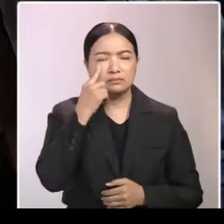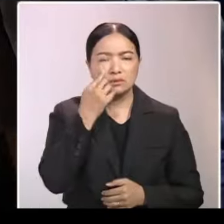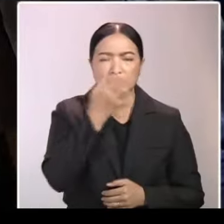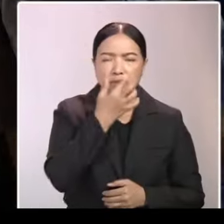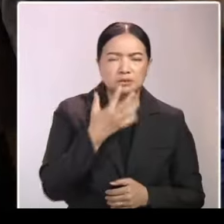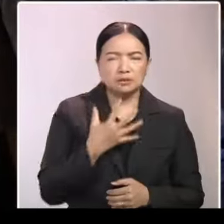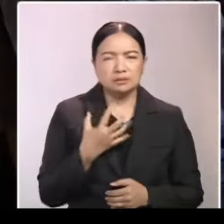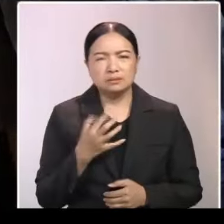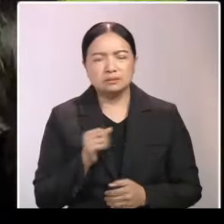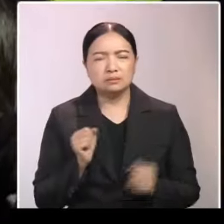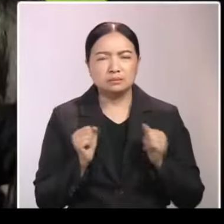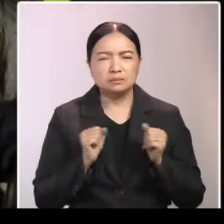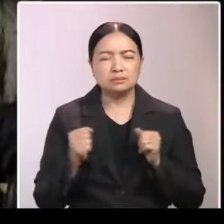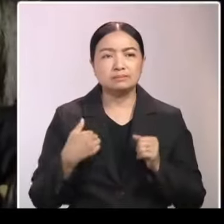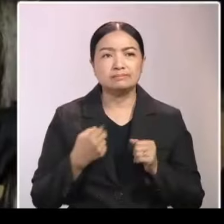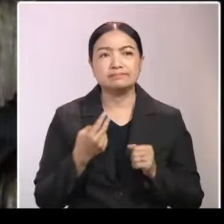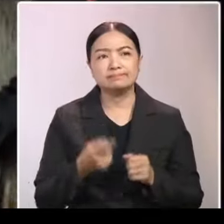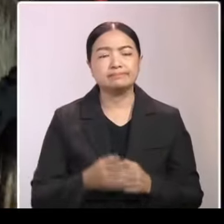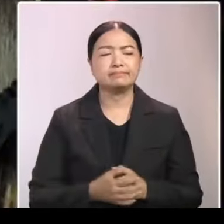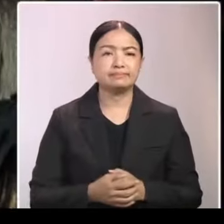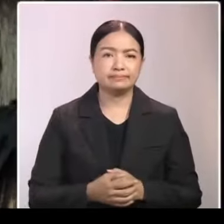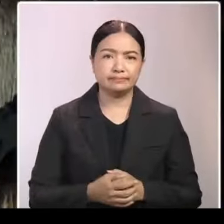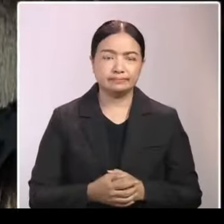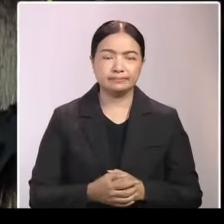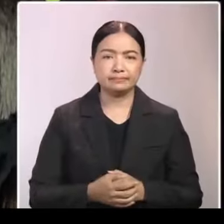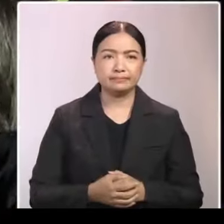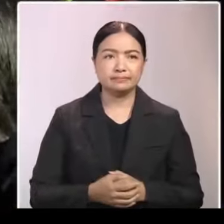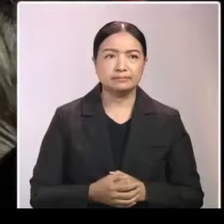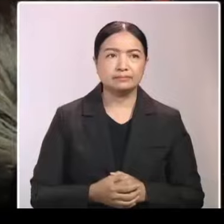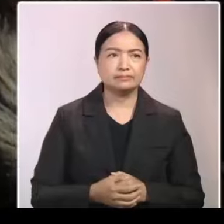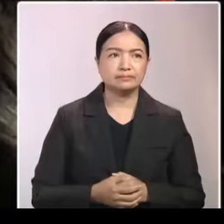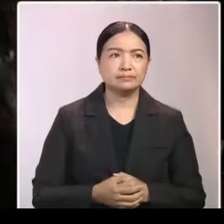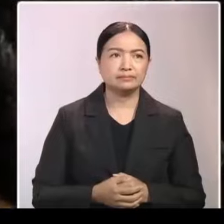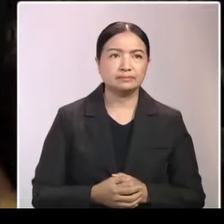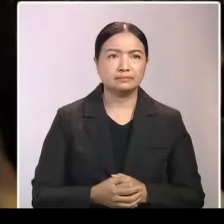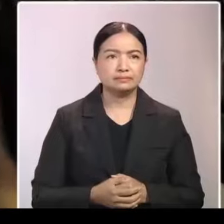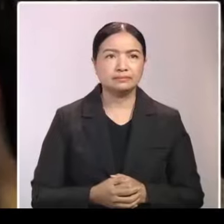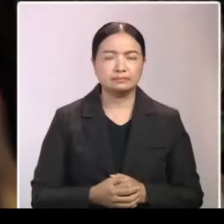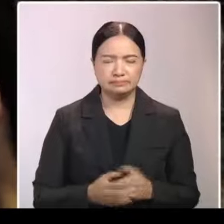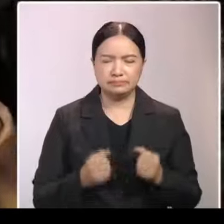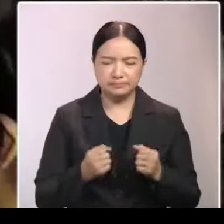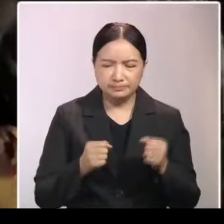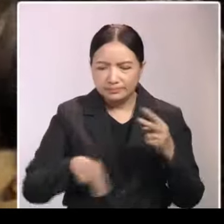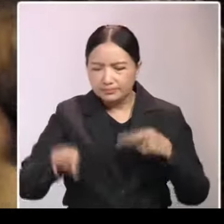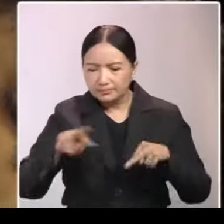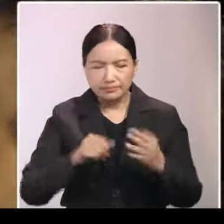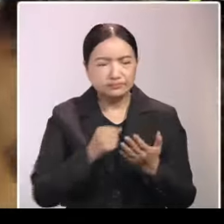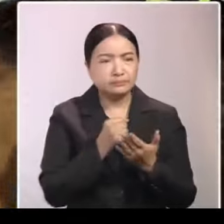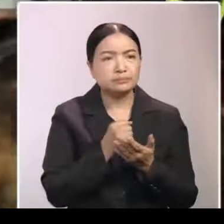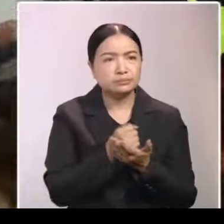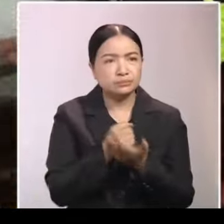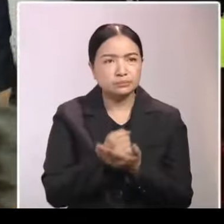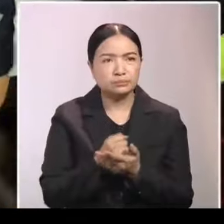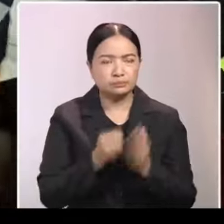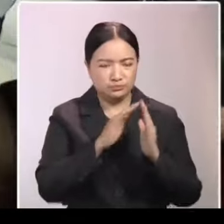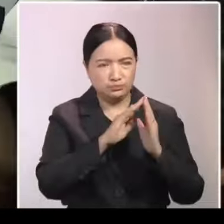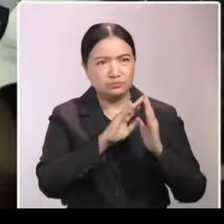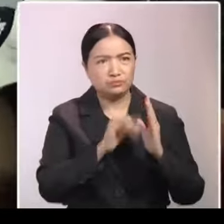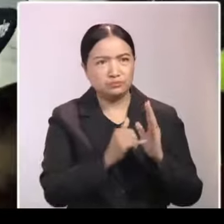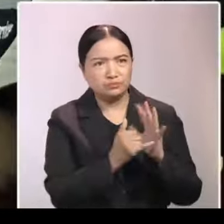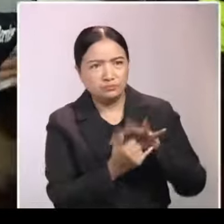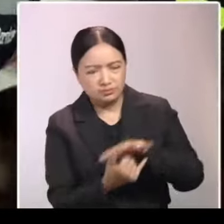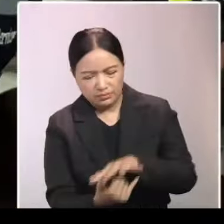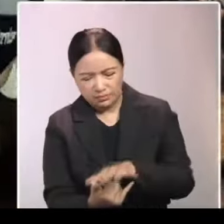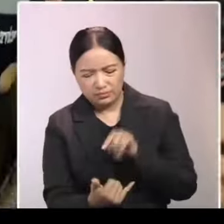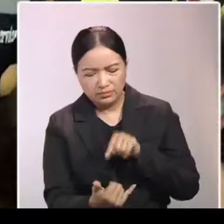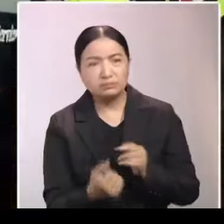หวาดกลัวกับเหตุการณ์ที่เกิดขึ้นไม่คาดคิดจริงๆนะคะล่าสุดนะเจ้าหน้าที่พยายามค้นหาแล้วก็ช่วยเหลือนะคะคนที่ติดอยู่ใต้ซากบ้าน